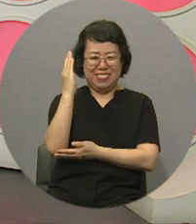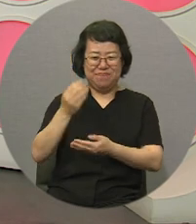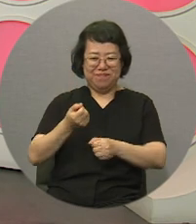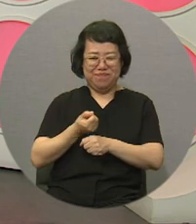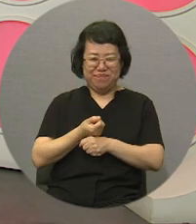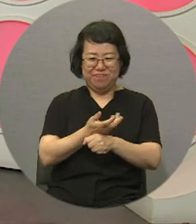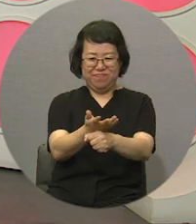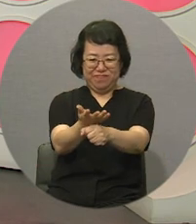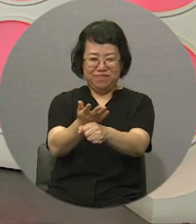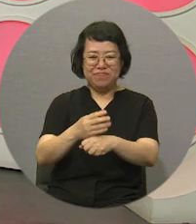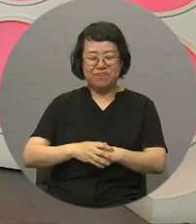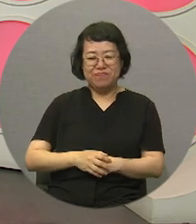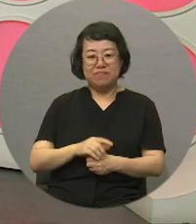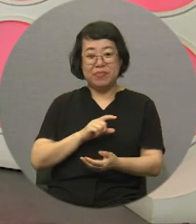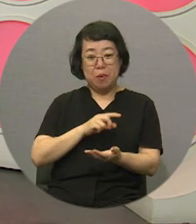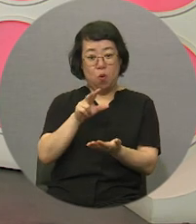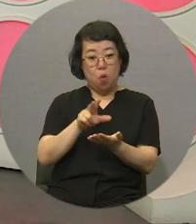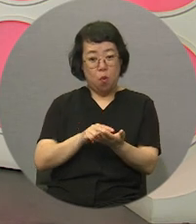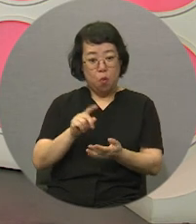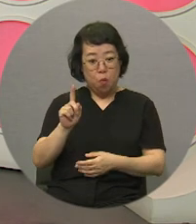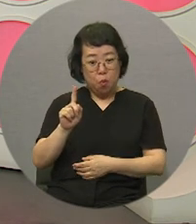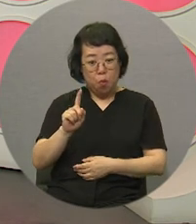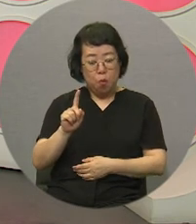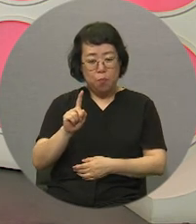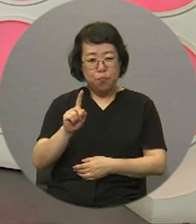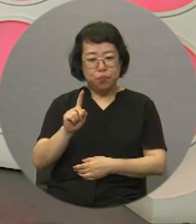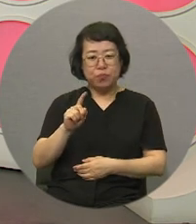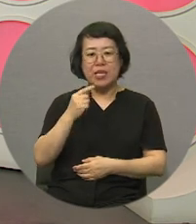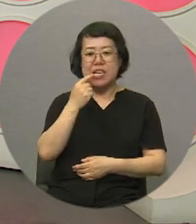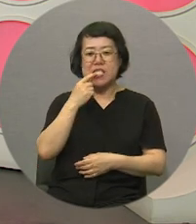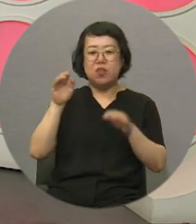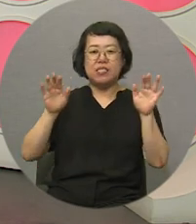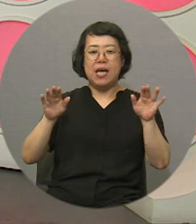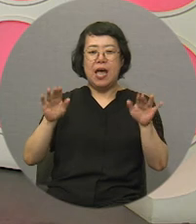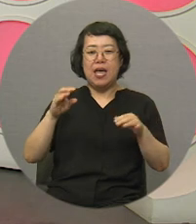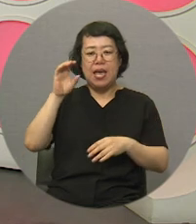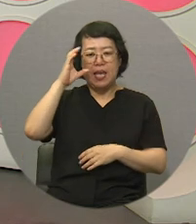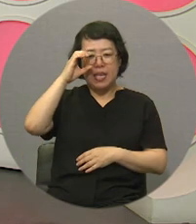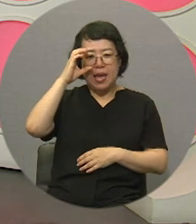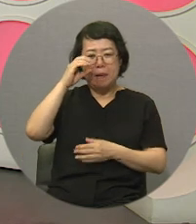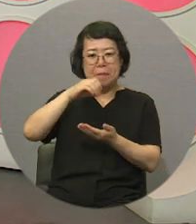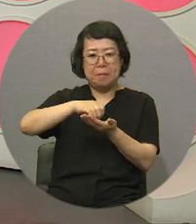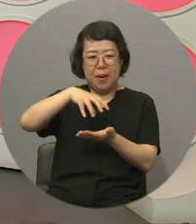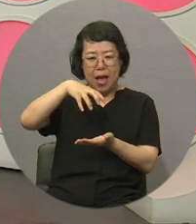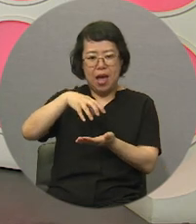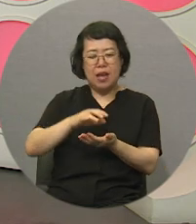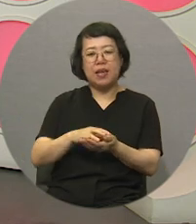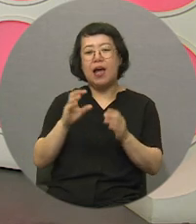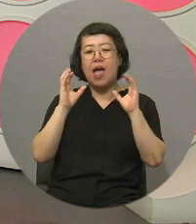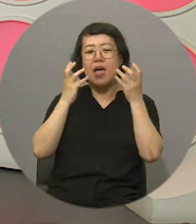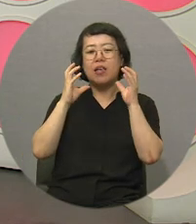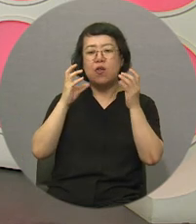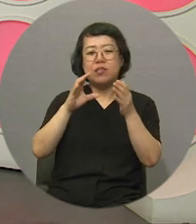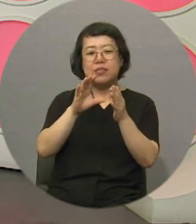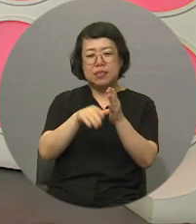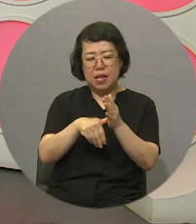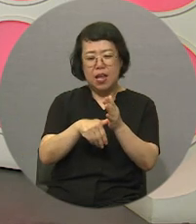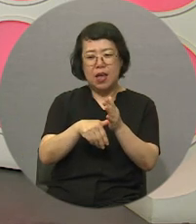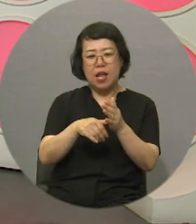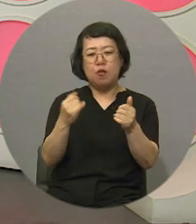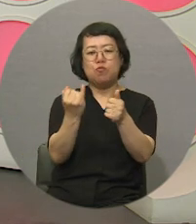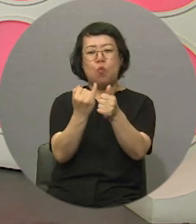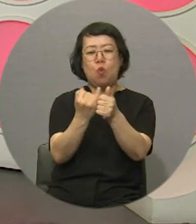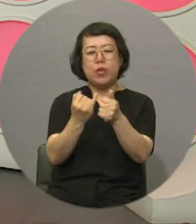오늘의 또 감동 사연 제목은요, 천사의 계란빵입니다. 어릴 적 저는요, 맞벌이하는